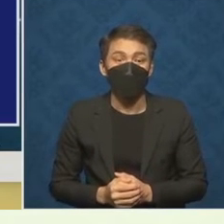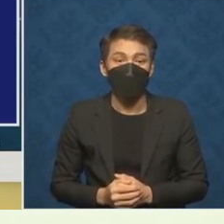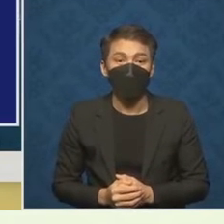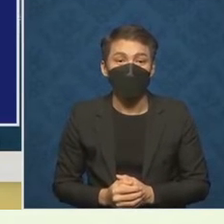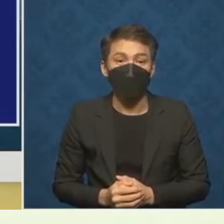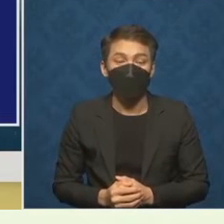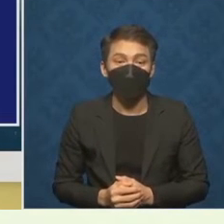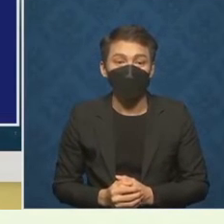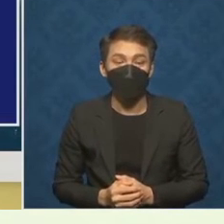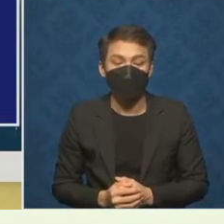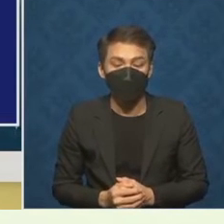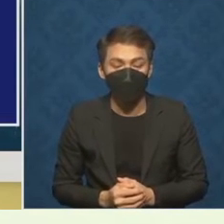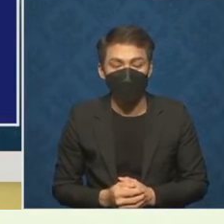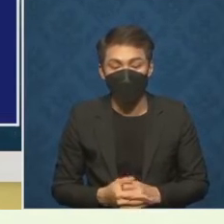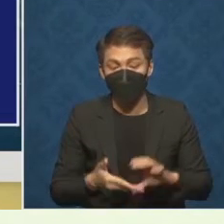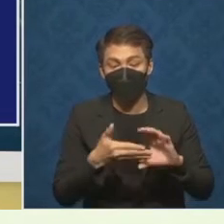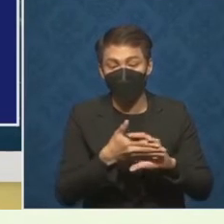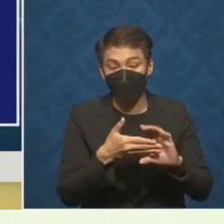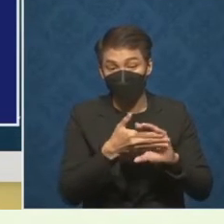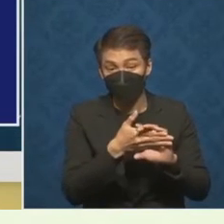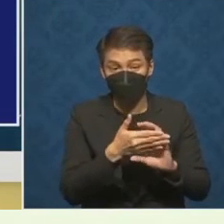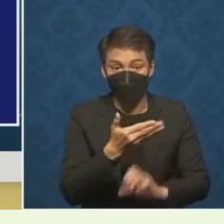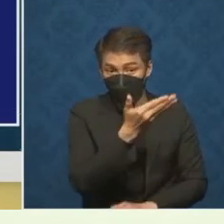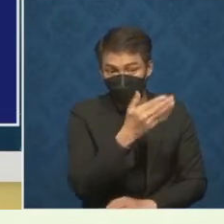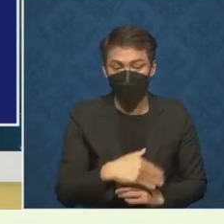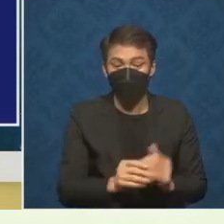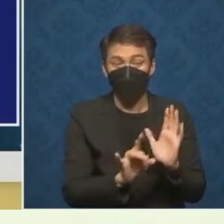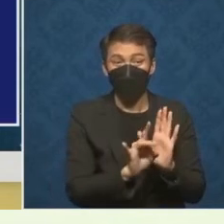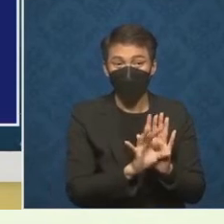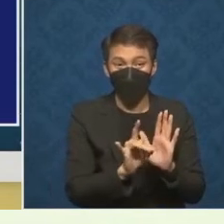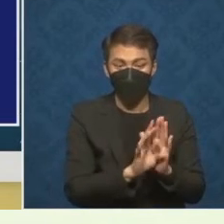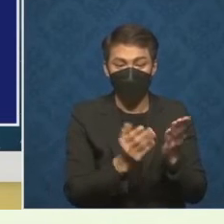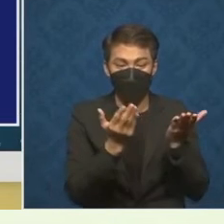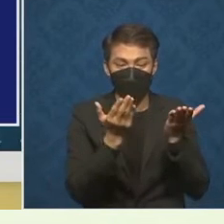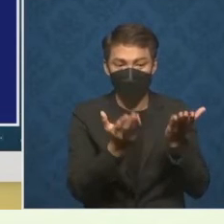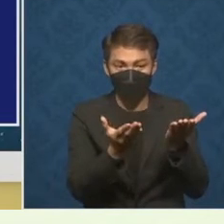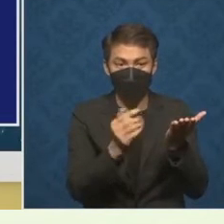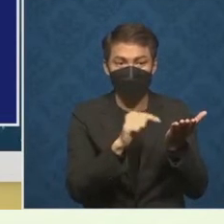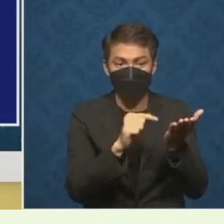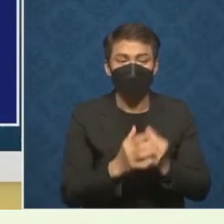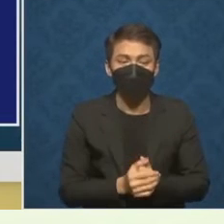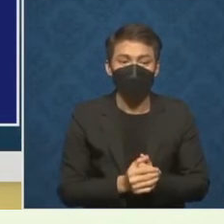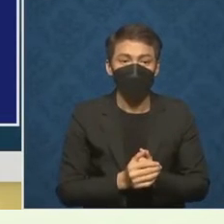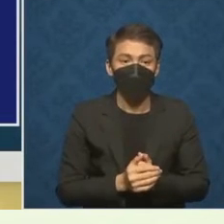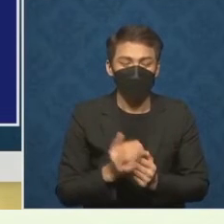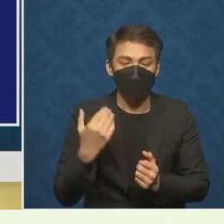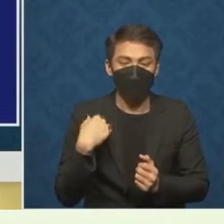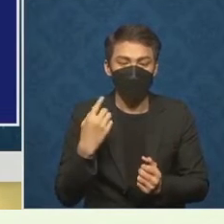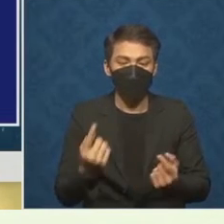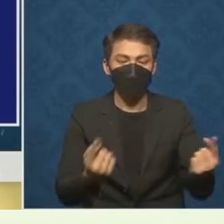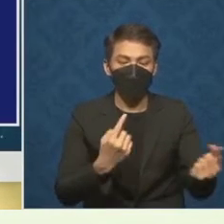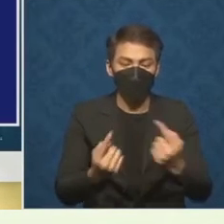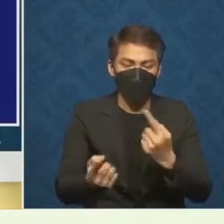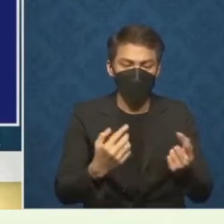ในสไลด์แผ่นสุดท้ายเนี่ยนะครับนอกจากจะเป็นหนังสือต่างๆที่ร้องเรียนแล้วในแผ่นสุดท้ายเนี่ยท่